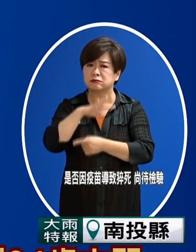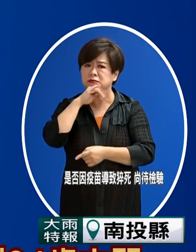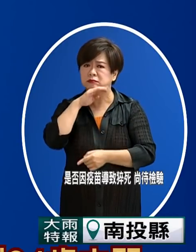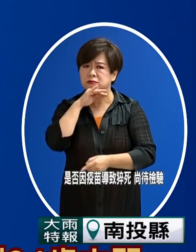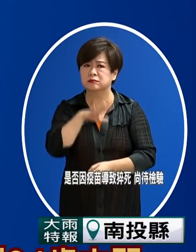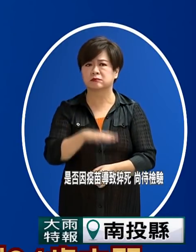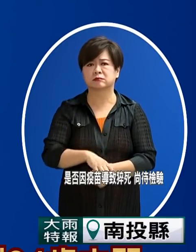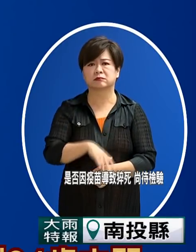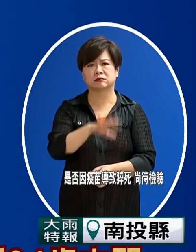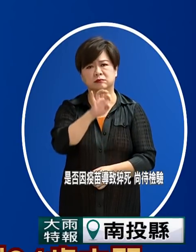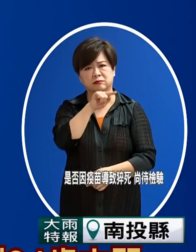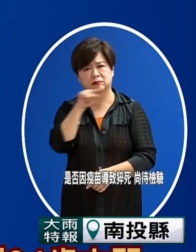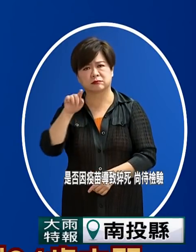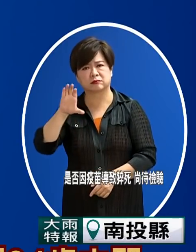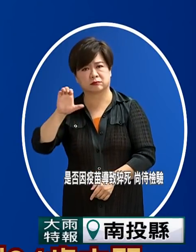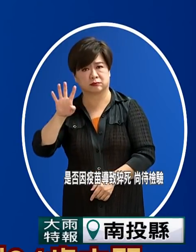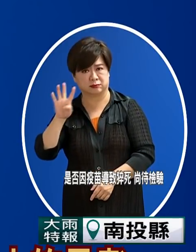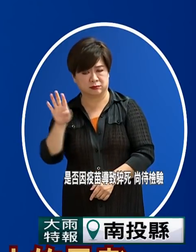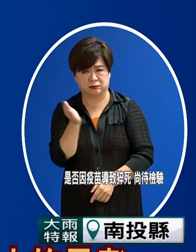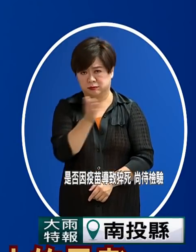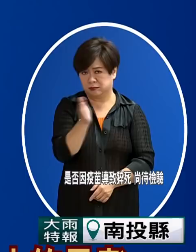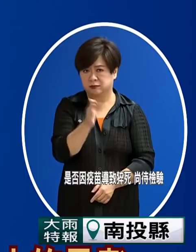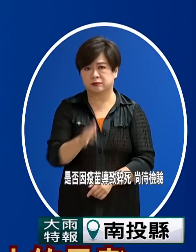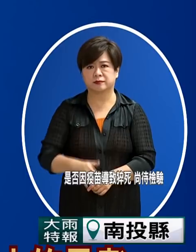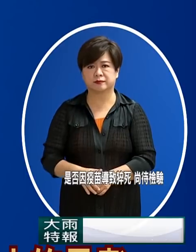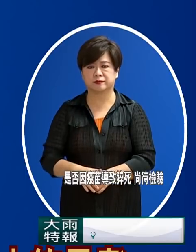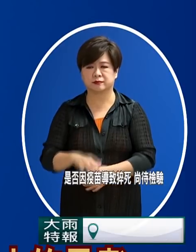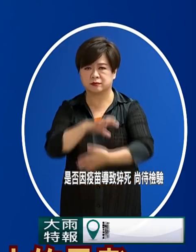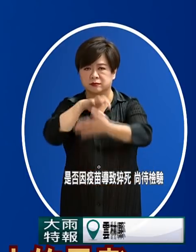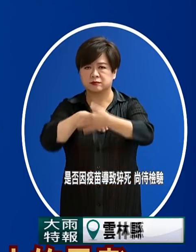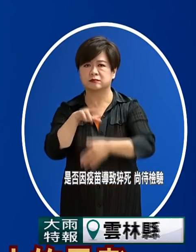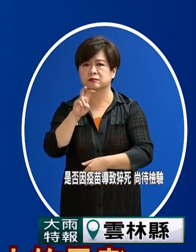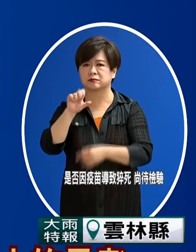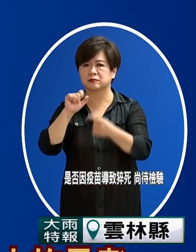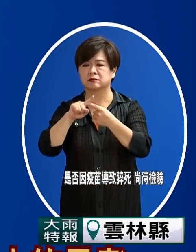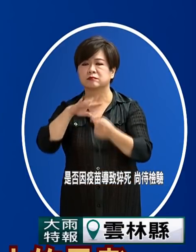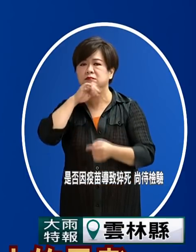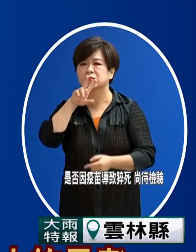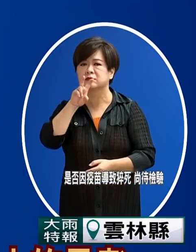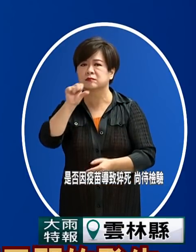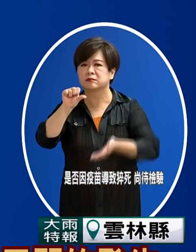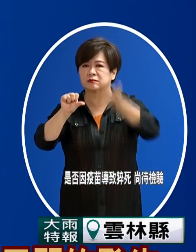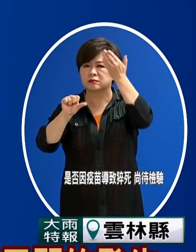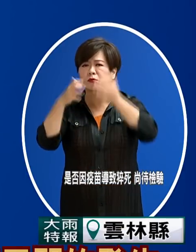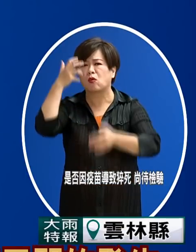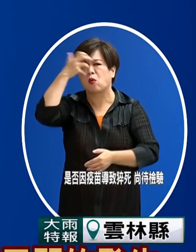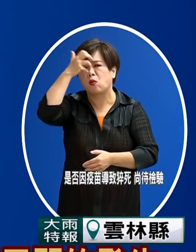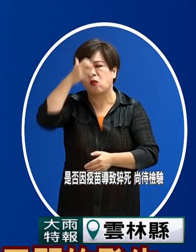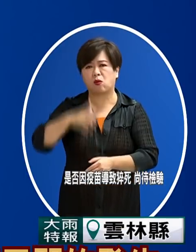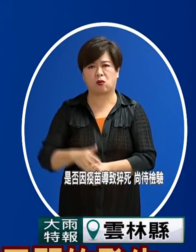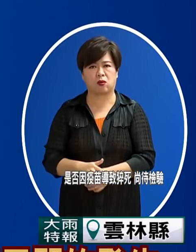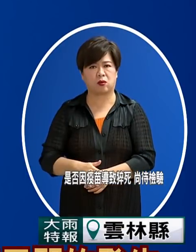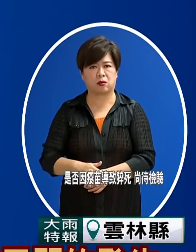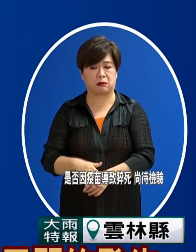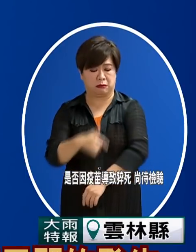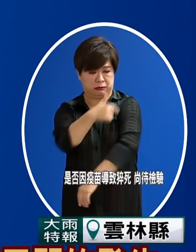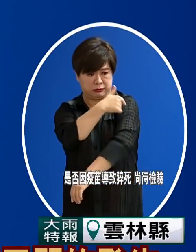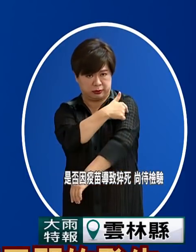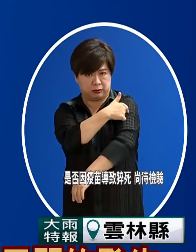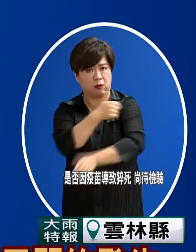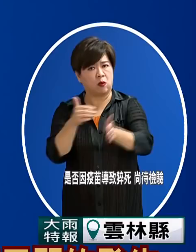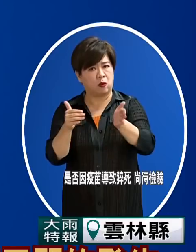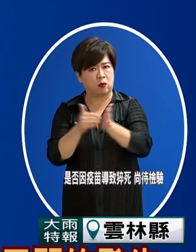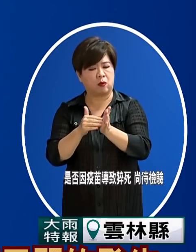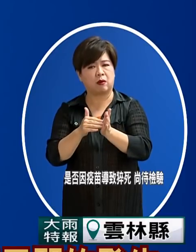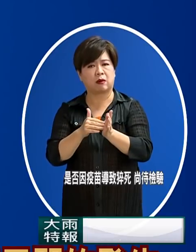在41岁到94岁之间。那其中有25人是75岁以上的长者，那是疫苗接种